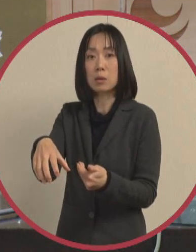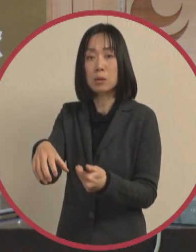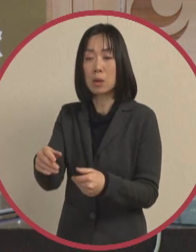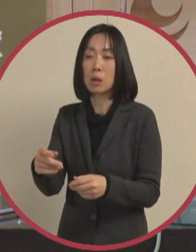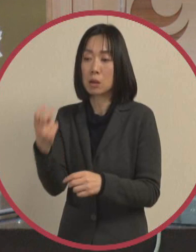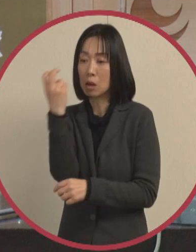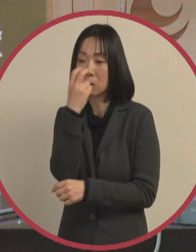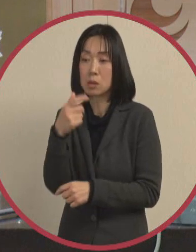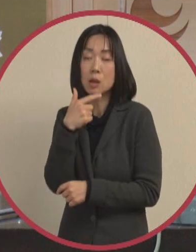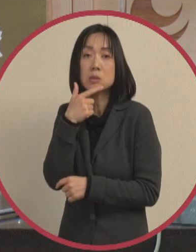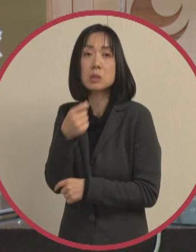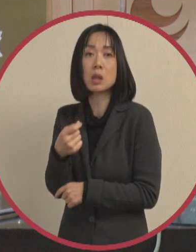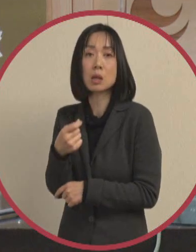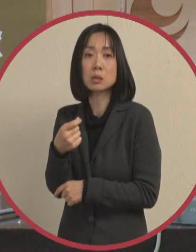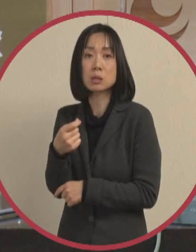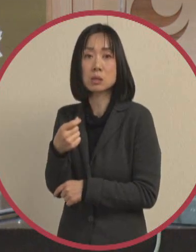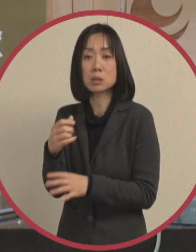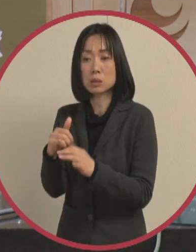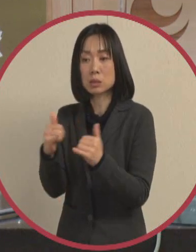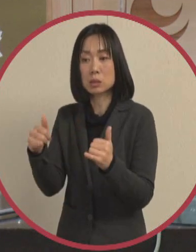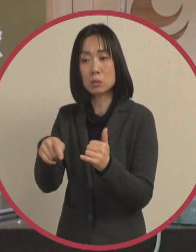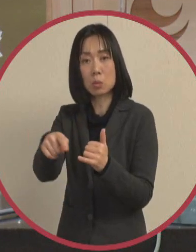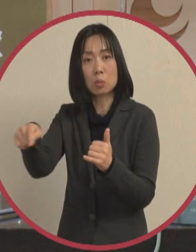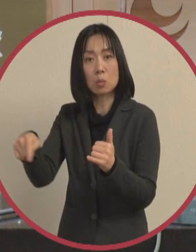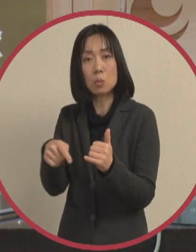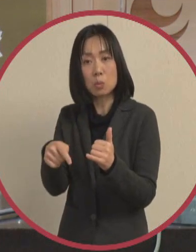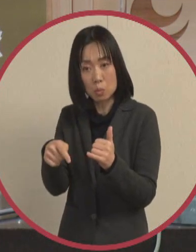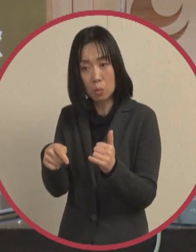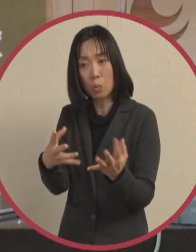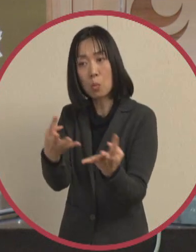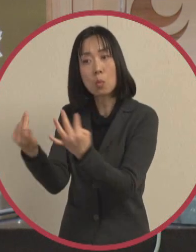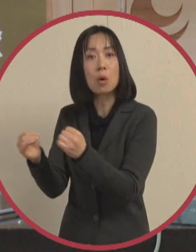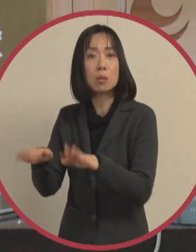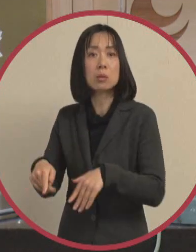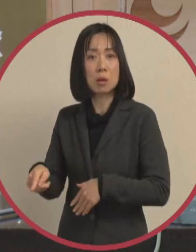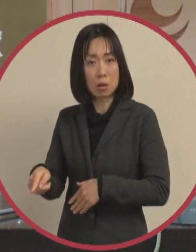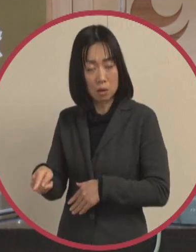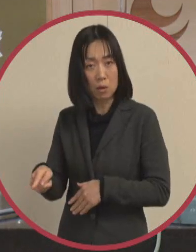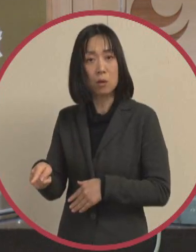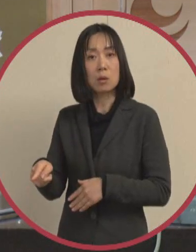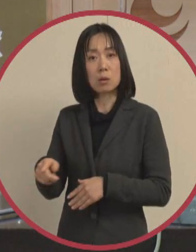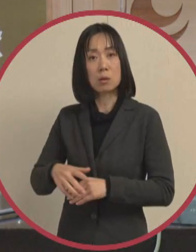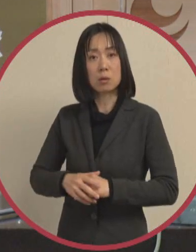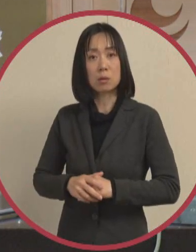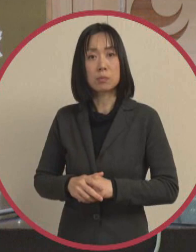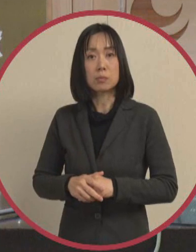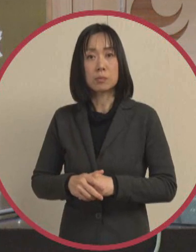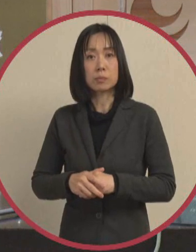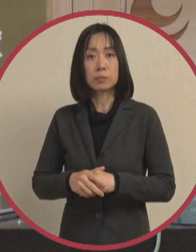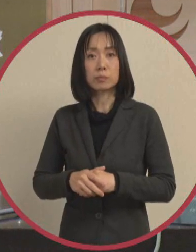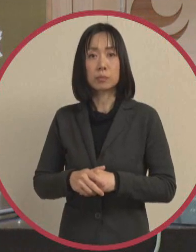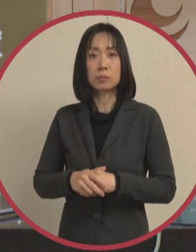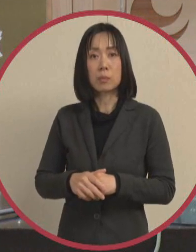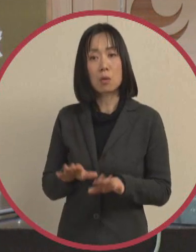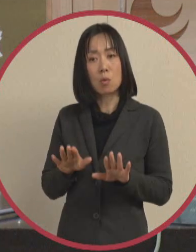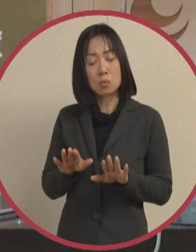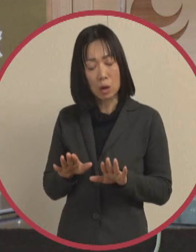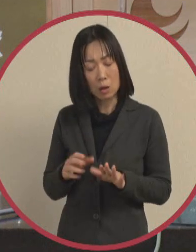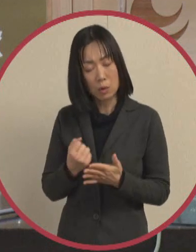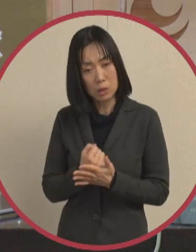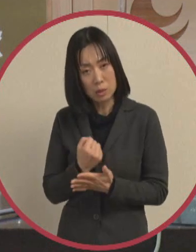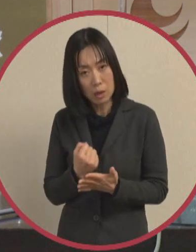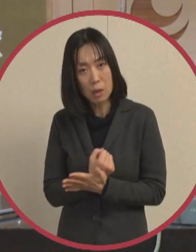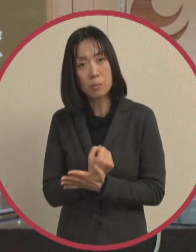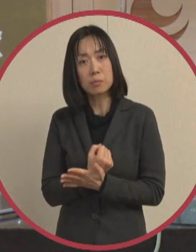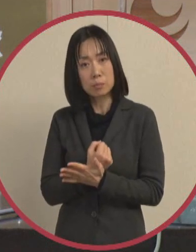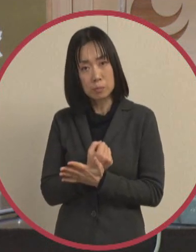いというのが、まあ、非常にあの実は強かったんですね。で、まあ、今回残念ながら